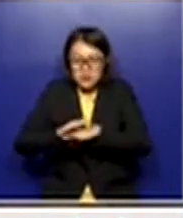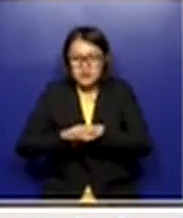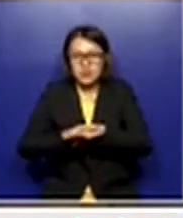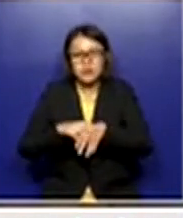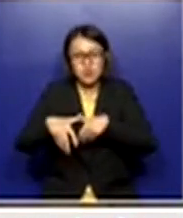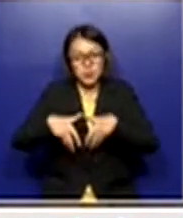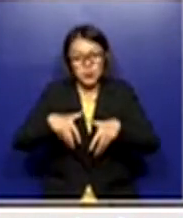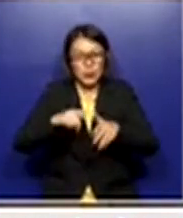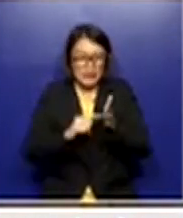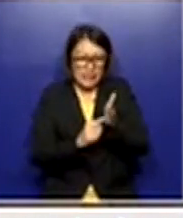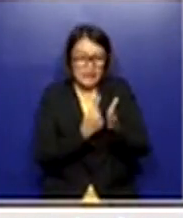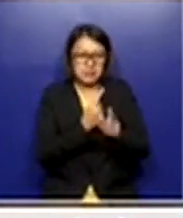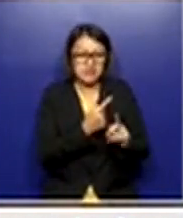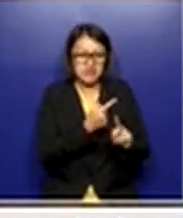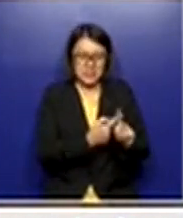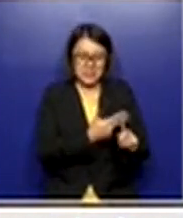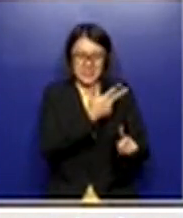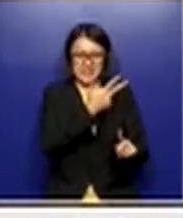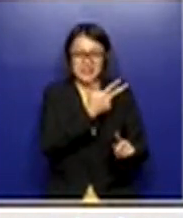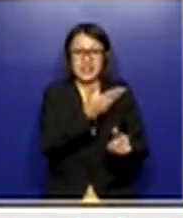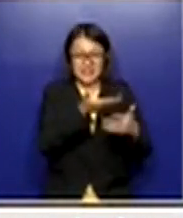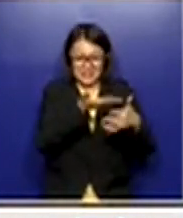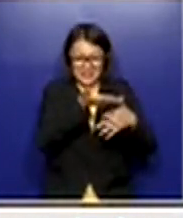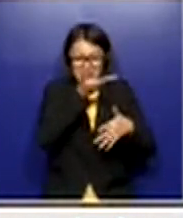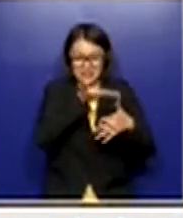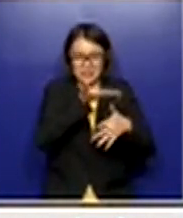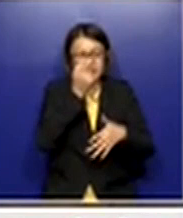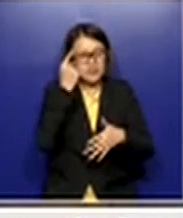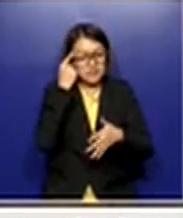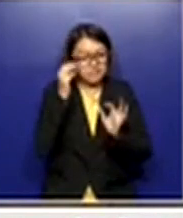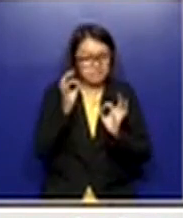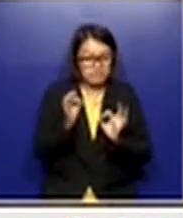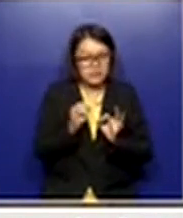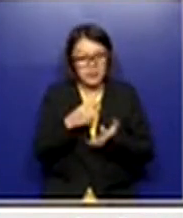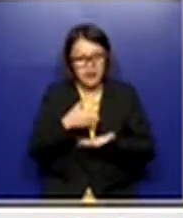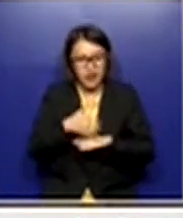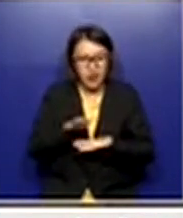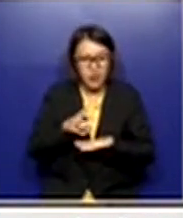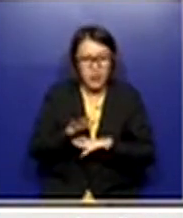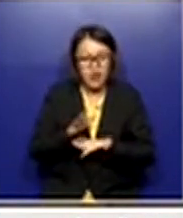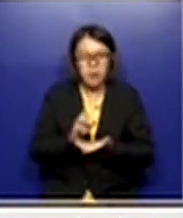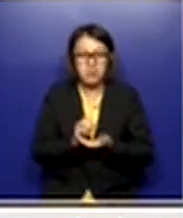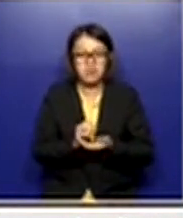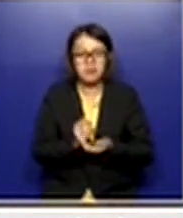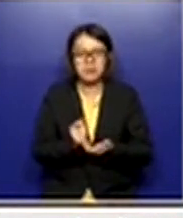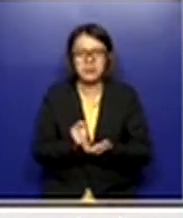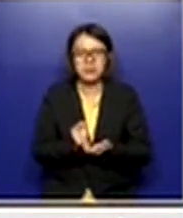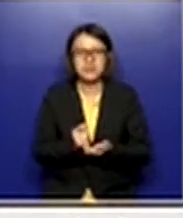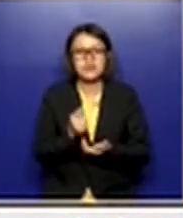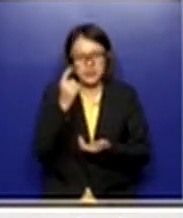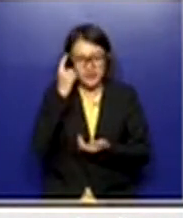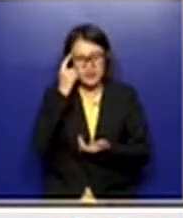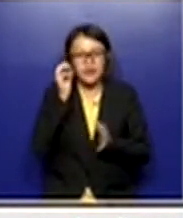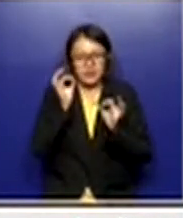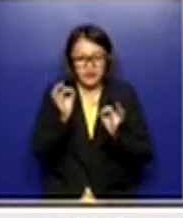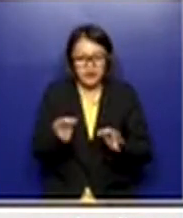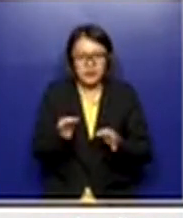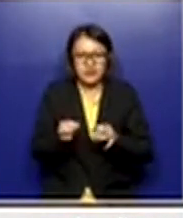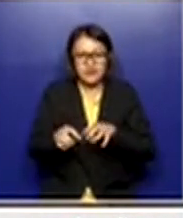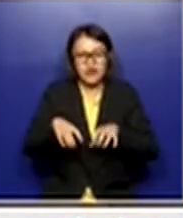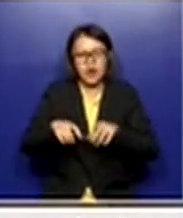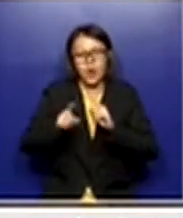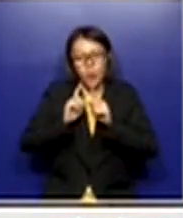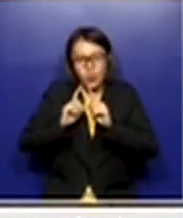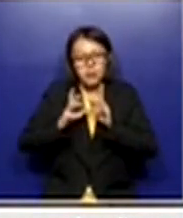ขึ้นตั้งแต่ต้นเดือนมีนาคมซึ่งเราตัดสินใจอยู่นานว่าเราควรจะพูดเรื่องนี้อยู่หรือไม่แต่เราก็ตัดสินใจจัดเสวน